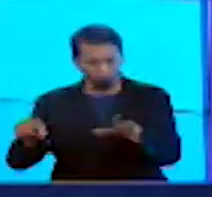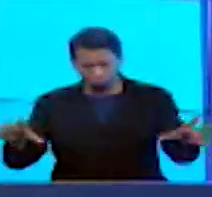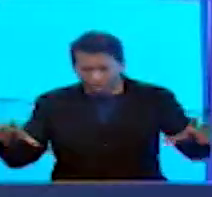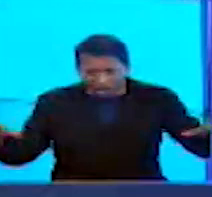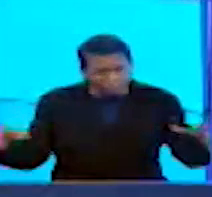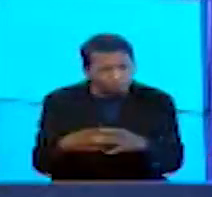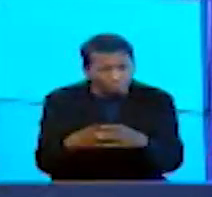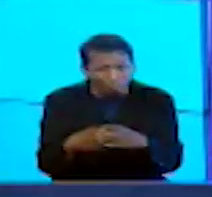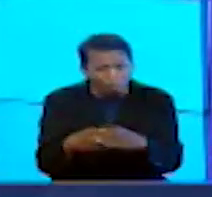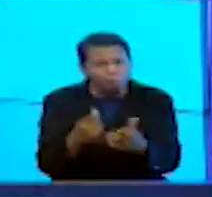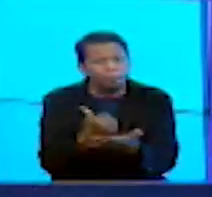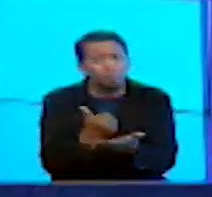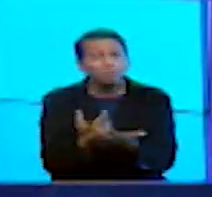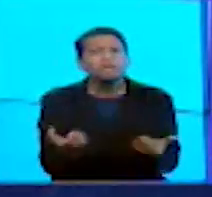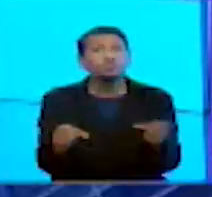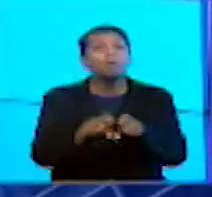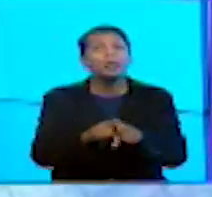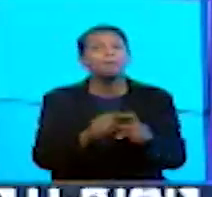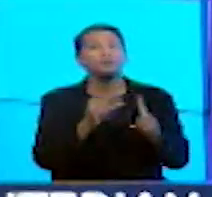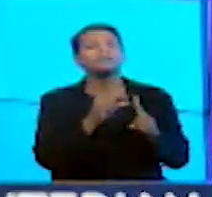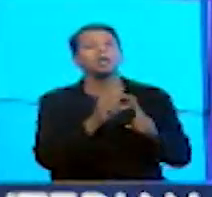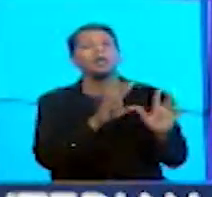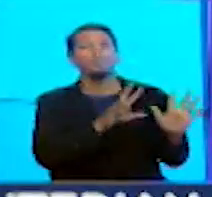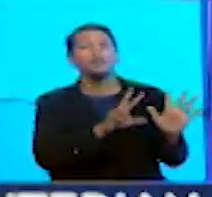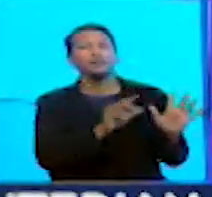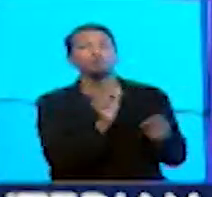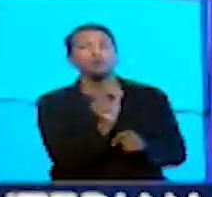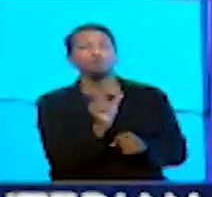dari Undang-Undang 39 tahun